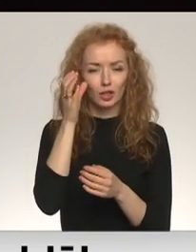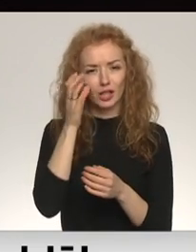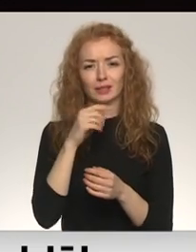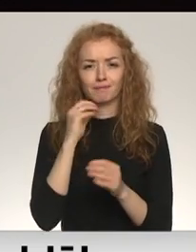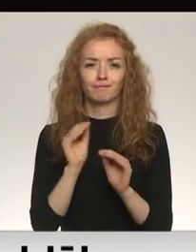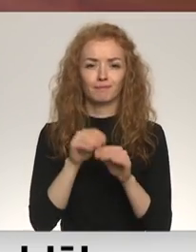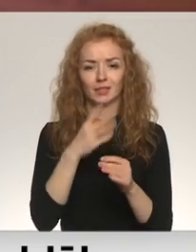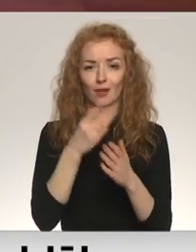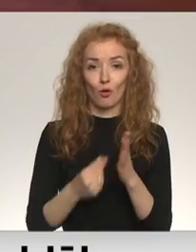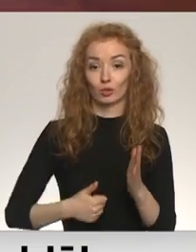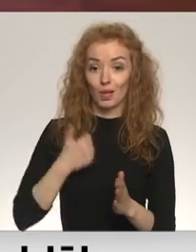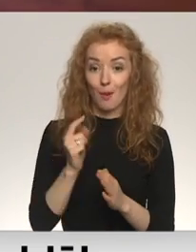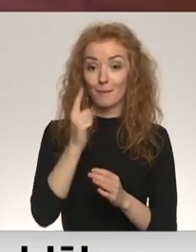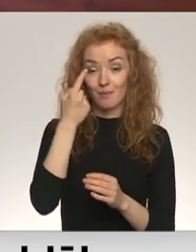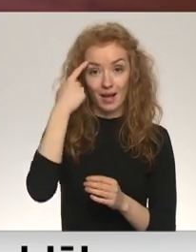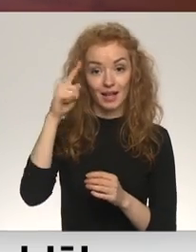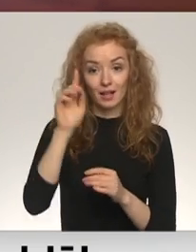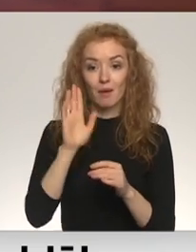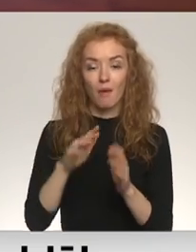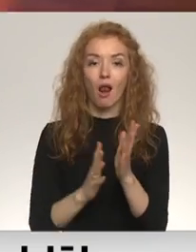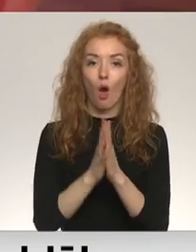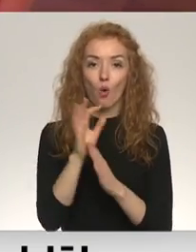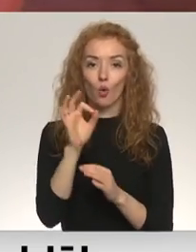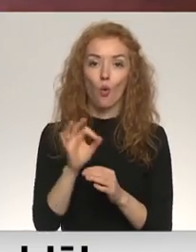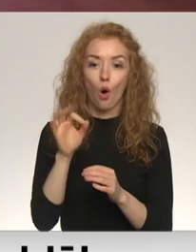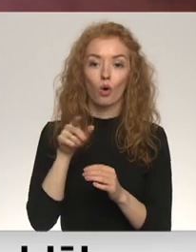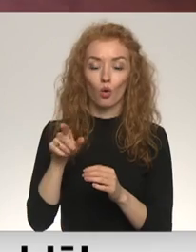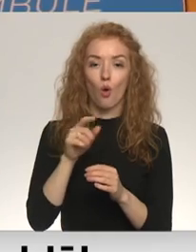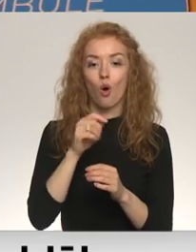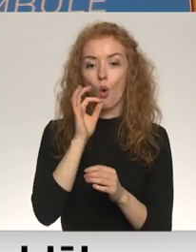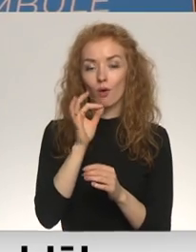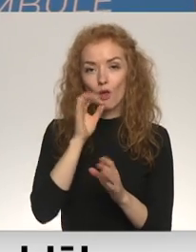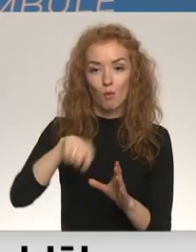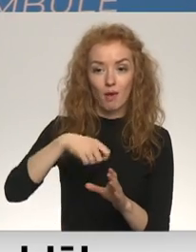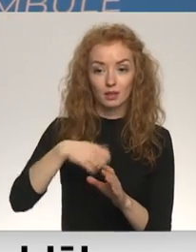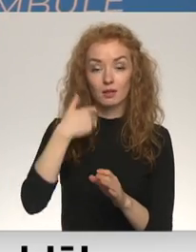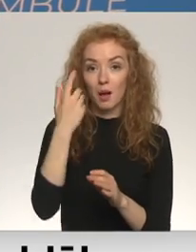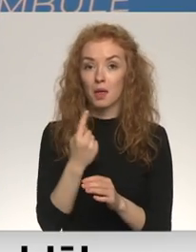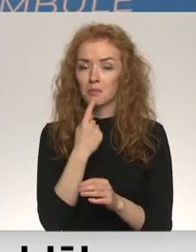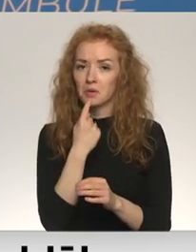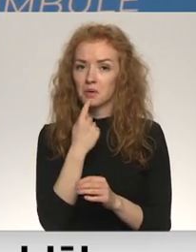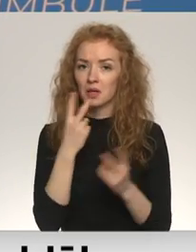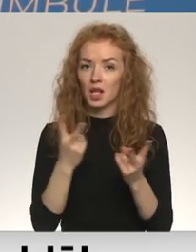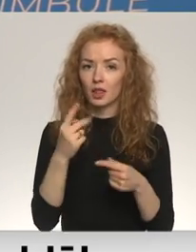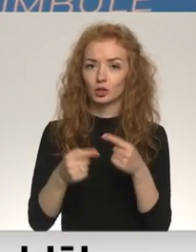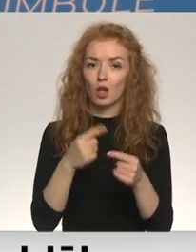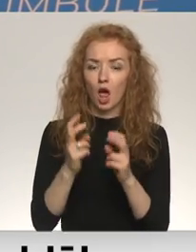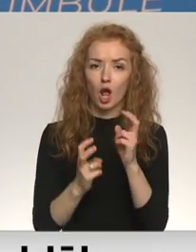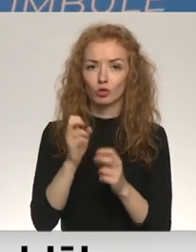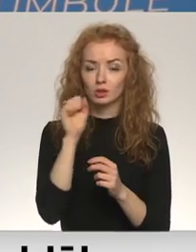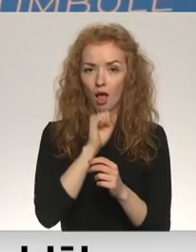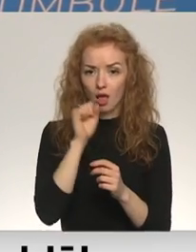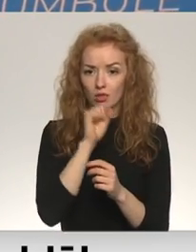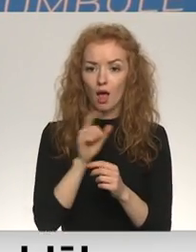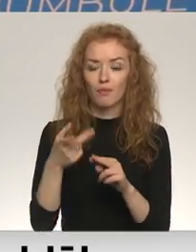savā uzņēmumā. Pirmā ideja bijusi par augļu un ogu kokteļu maisījumu. Kad nogaršots kāds tradicionāli ražots saldējums, kurš